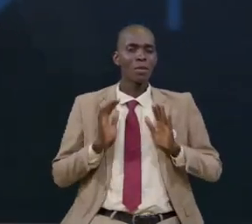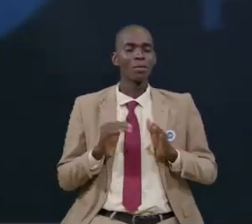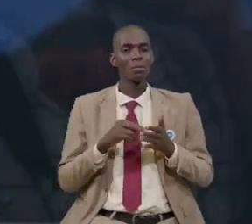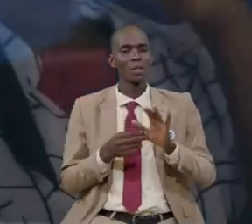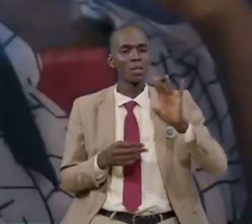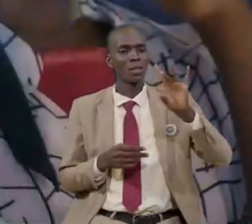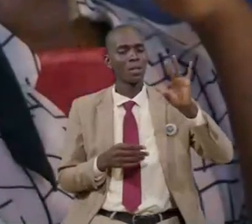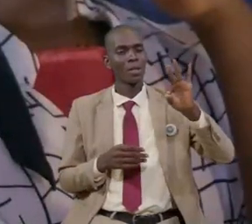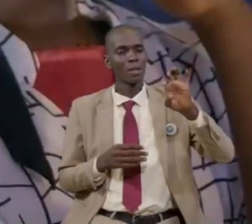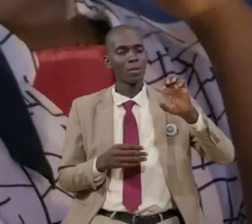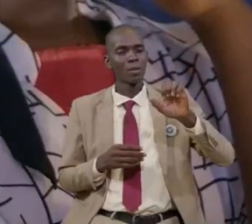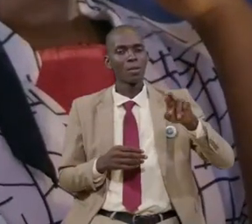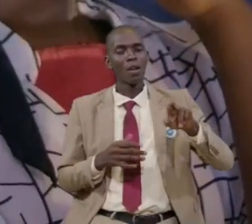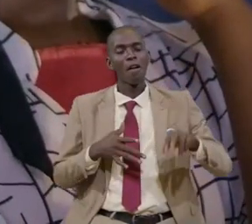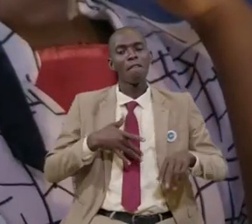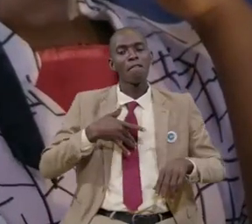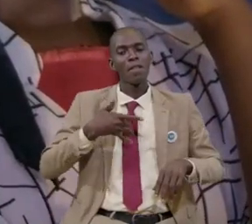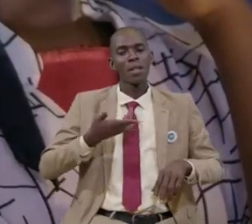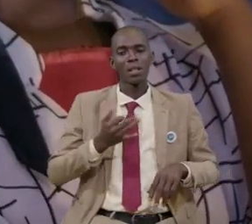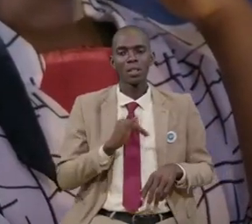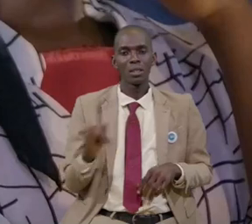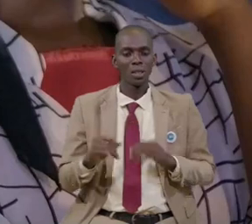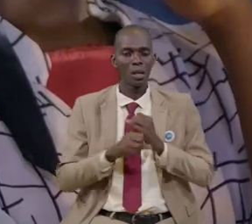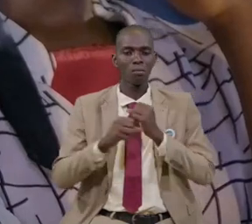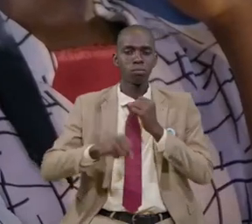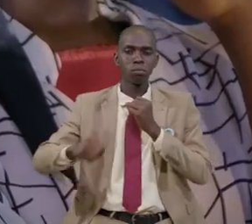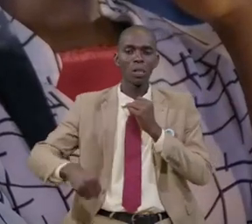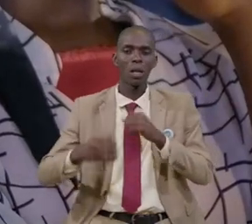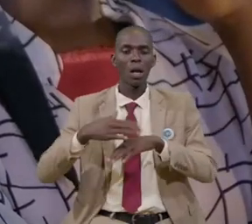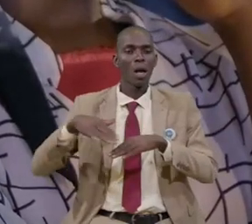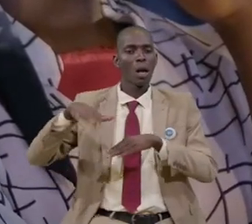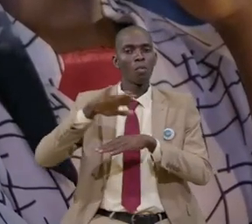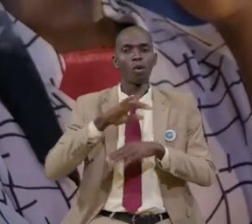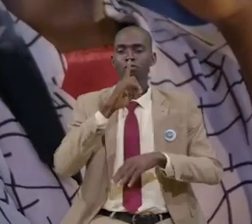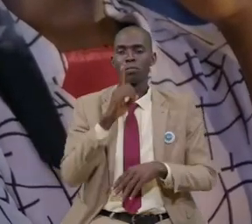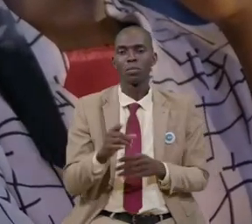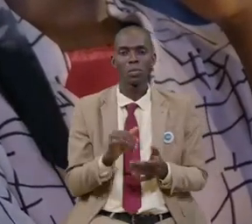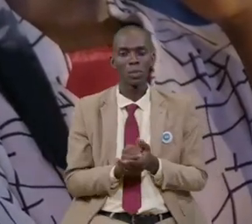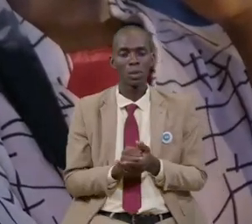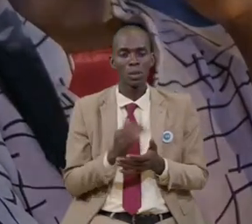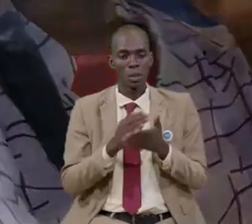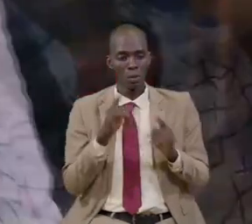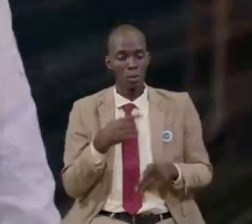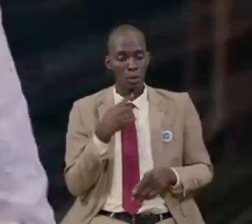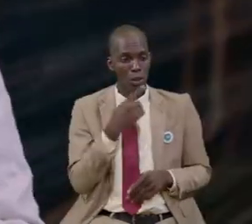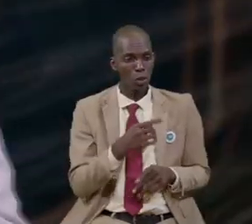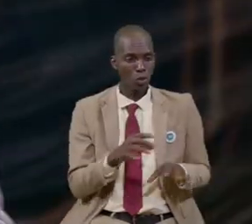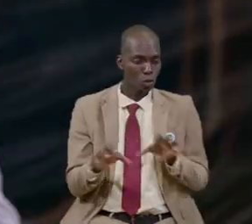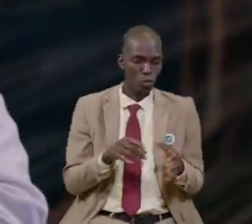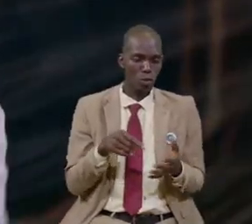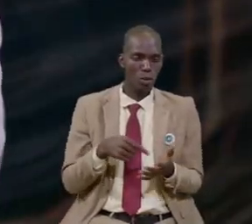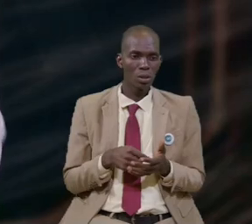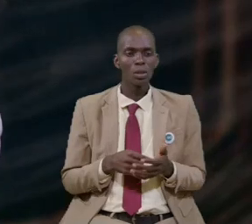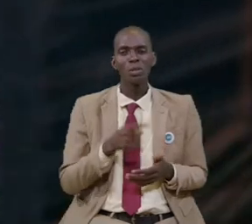c'est les sentiments exagérés au-dessus de la réalité. Vous connaissez la réalité? La personne dit que fais ci,